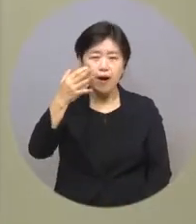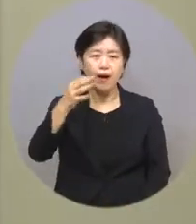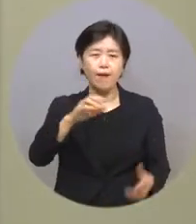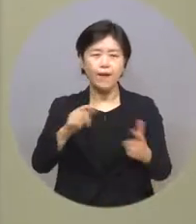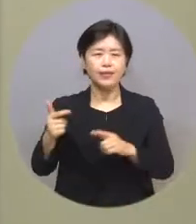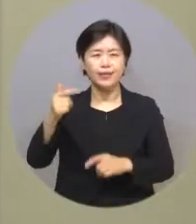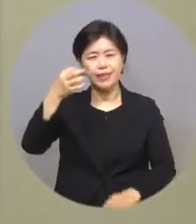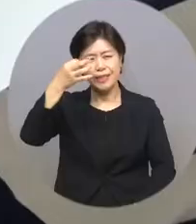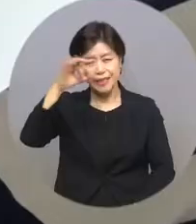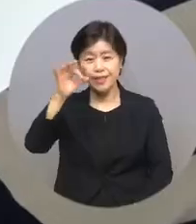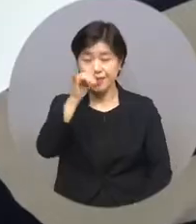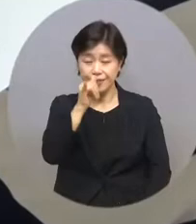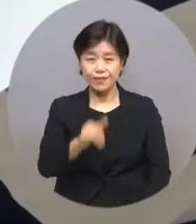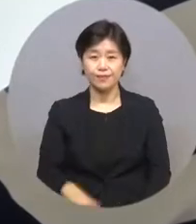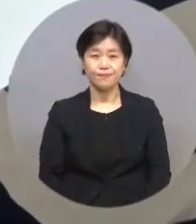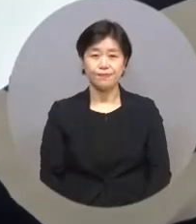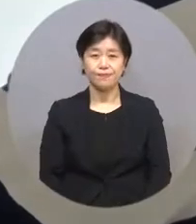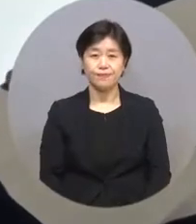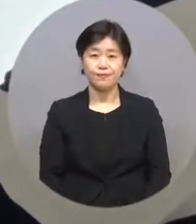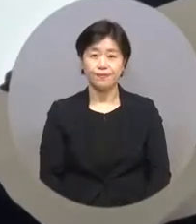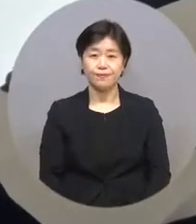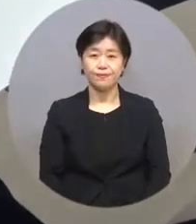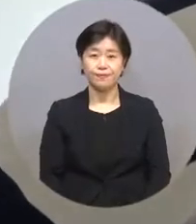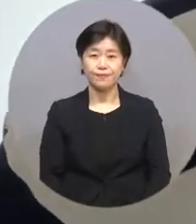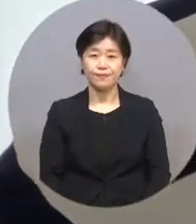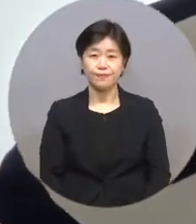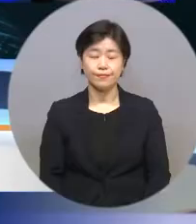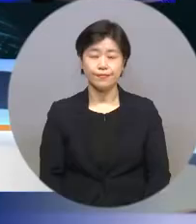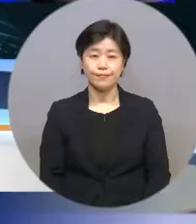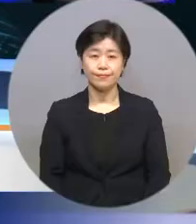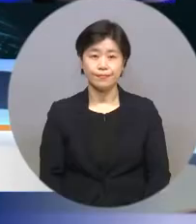있습니다 복지tv 경기방송 정은선입니다